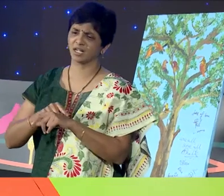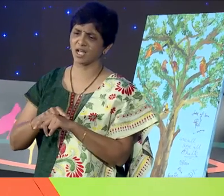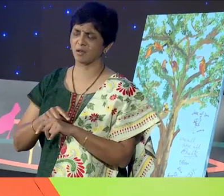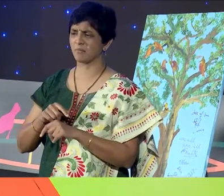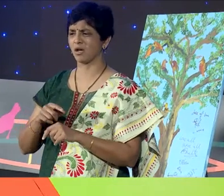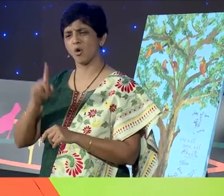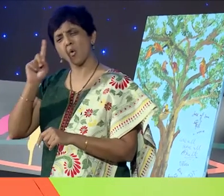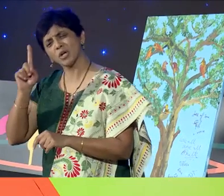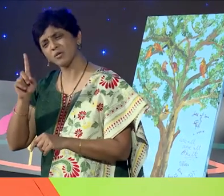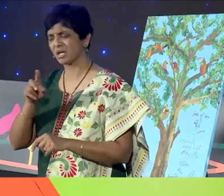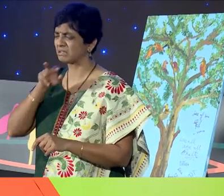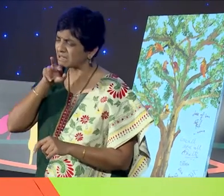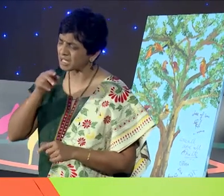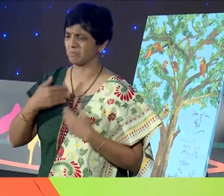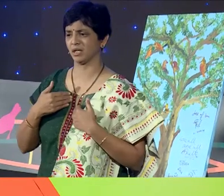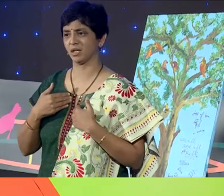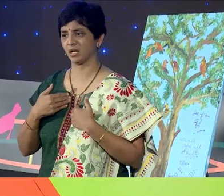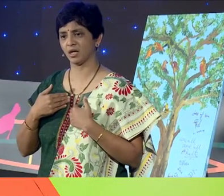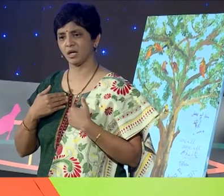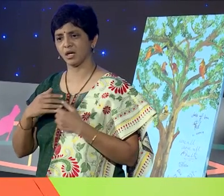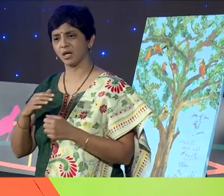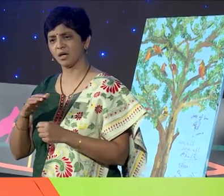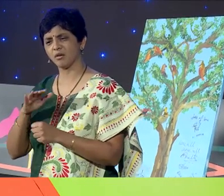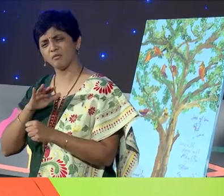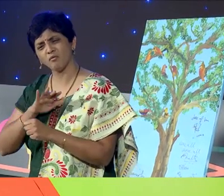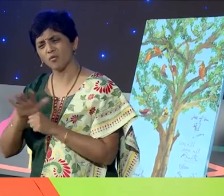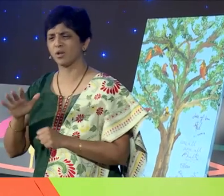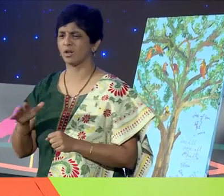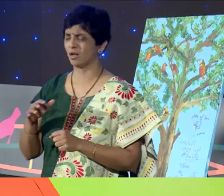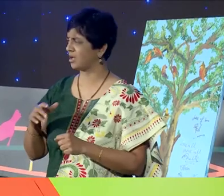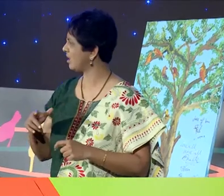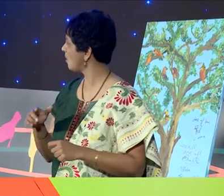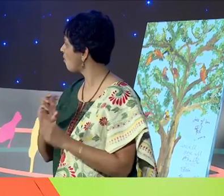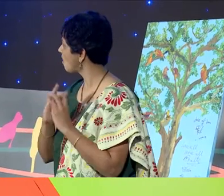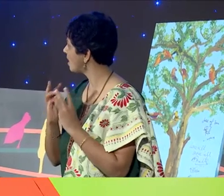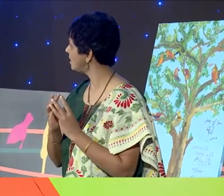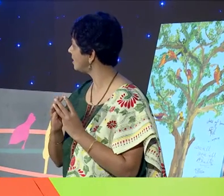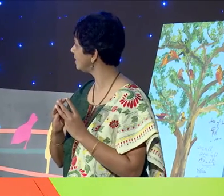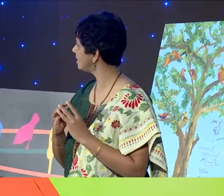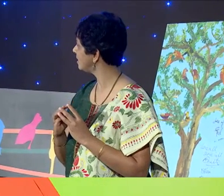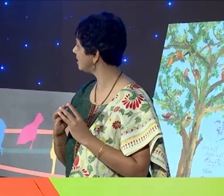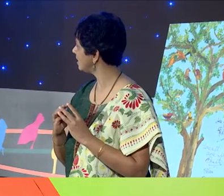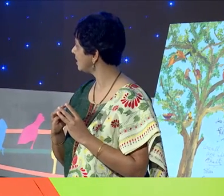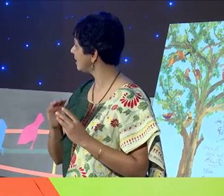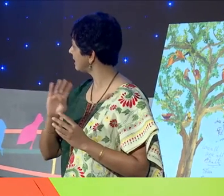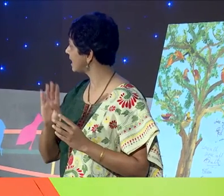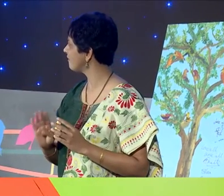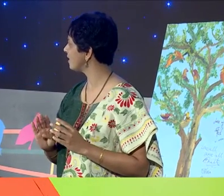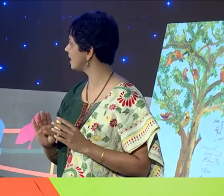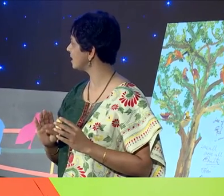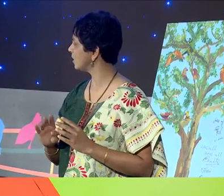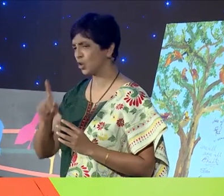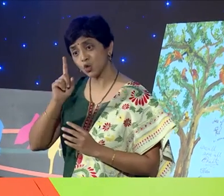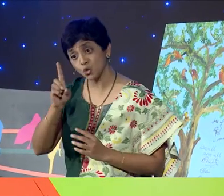कहती कि बेटे आप दुनिया को नहीं देख सकते, कोई नहीं, बिल्कुल भी अपना मन छोटा मत करो, लेकिन जीवन में